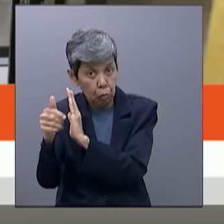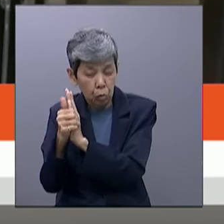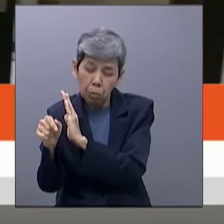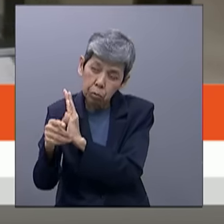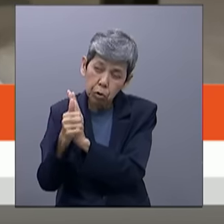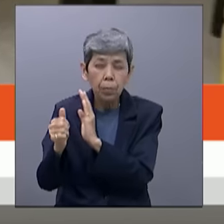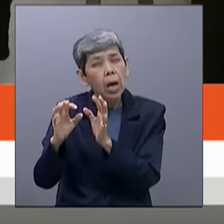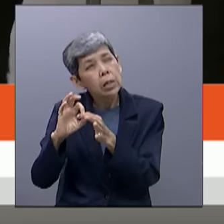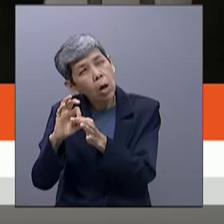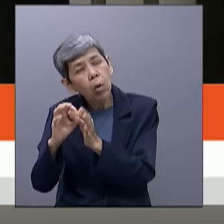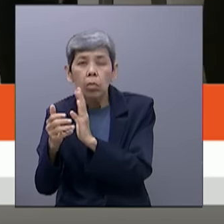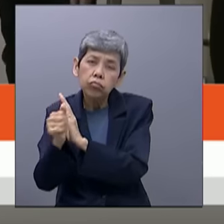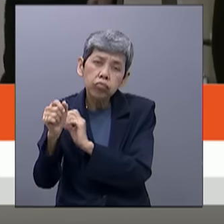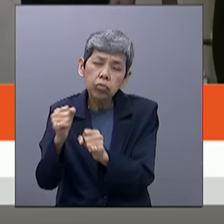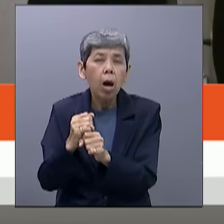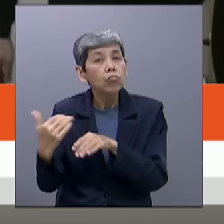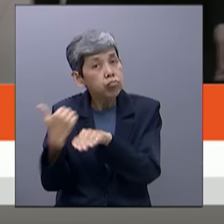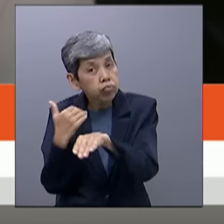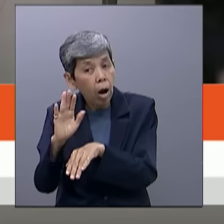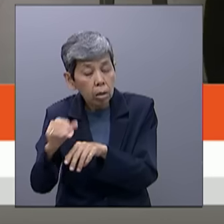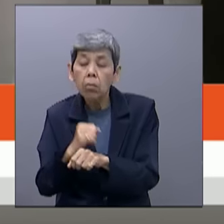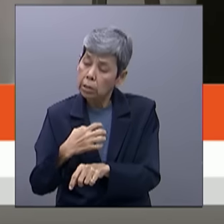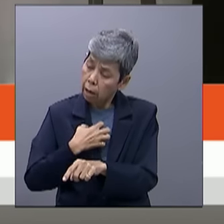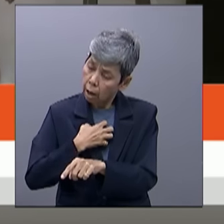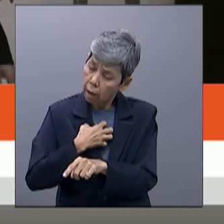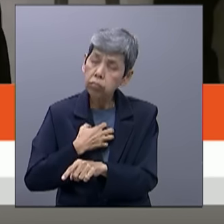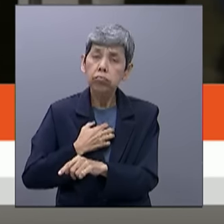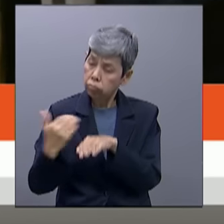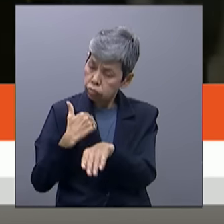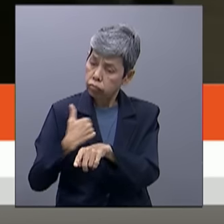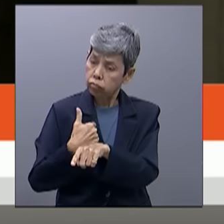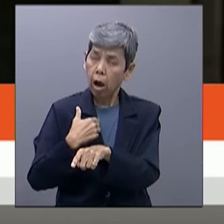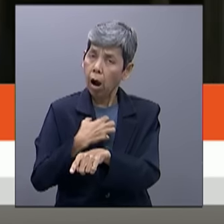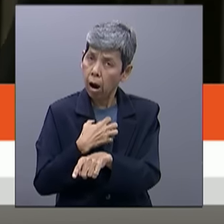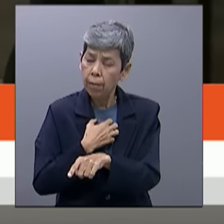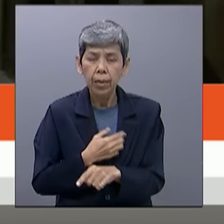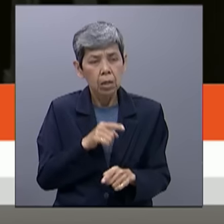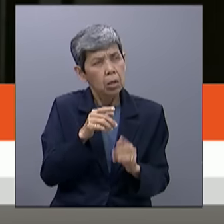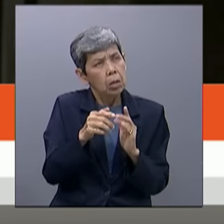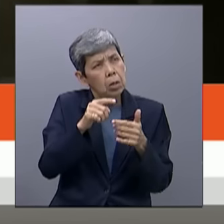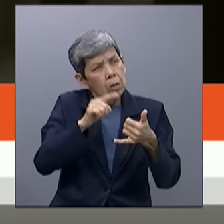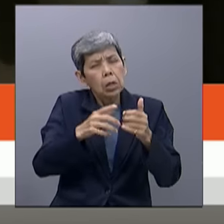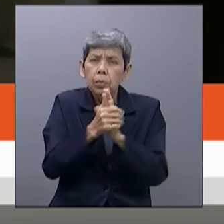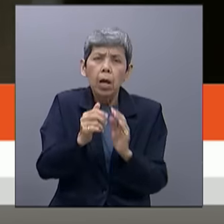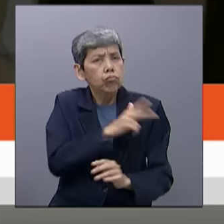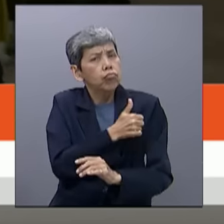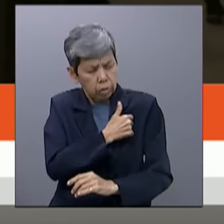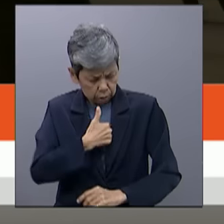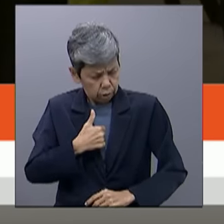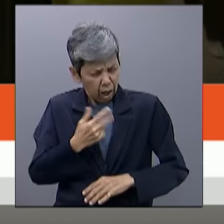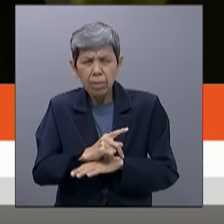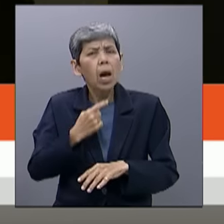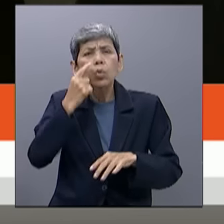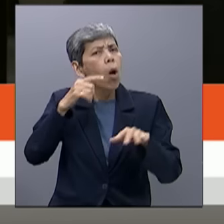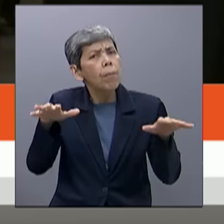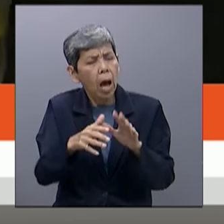เกี่ยวกับด้านคมนาคมเขาก็อยากจะจองคมนาคมอีกคนเชี่ยวชาญด้านสาธารณสุขผมว่าเป็นเรื่องปก